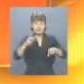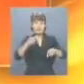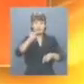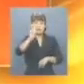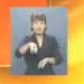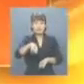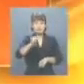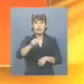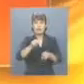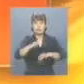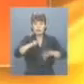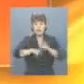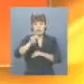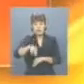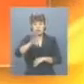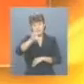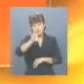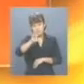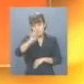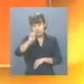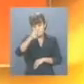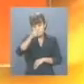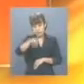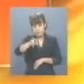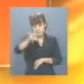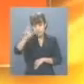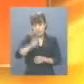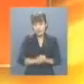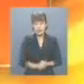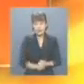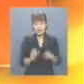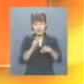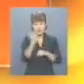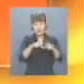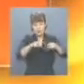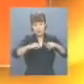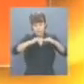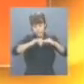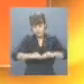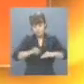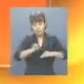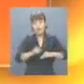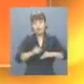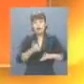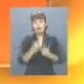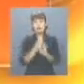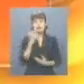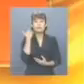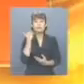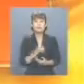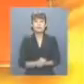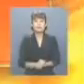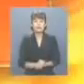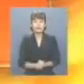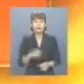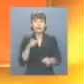ที่ 25,300 บาทนะคะราคาทองคำปรับตัวลงมาแรงทีเดียวตั้งแต่ในช่วงสัปดาห์ที่แล้วค่ะราคาของน้ำมันก็เ